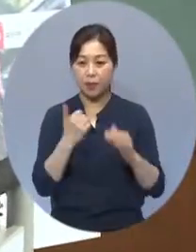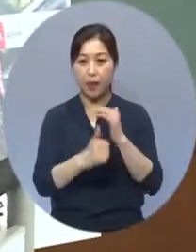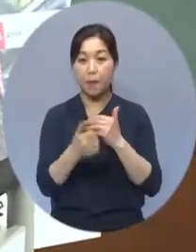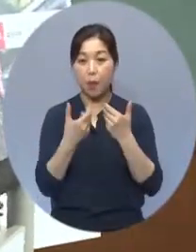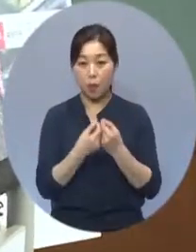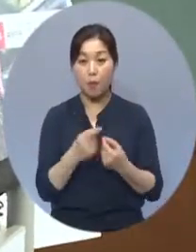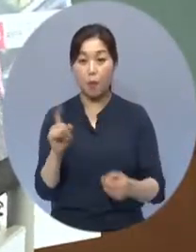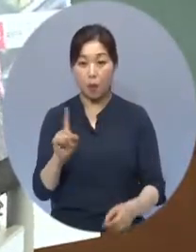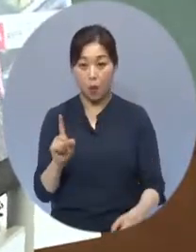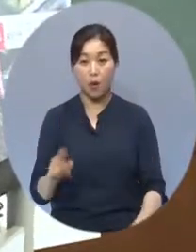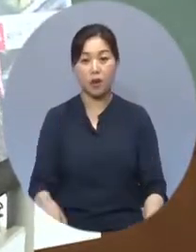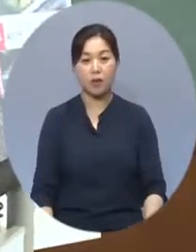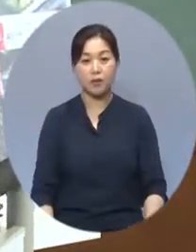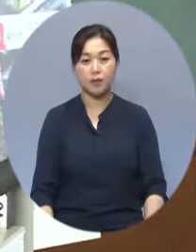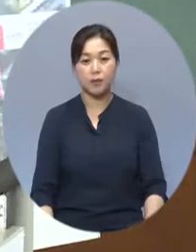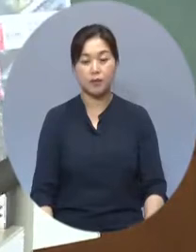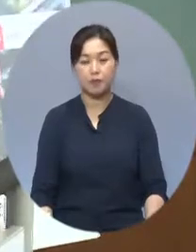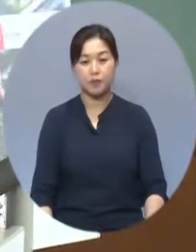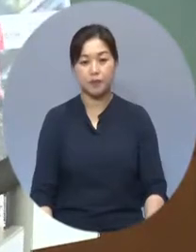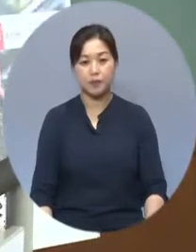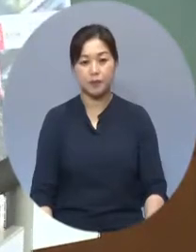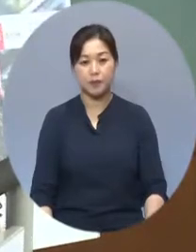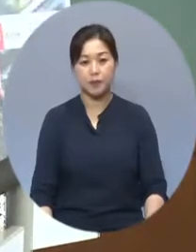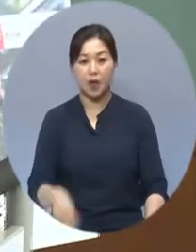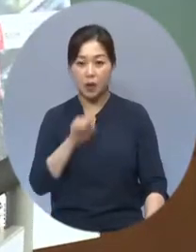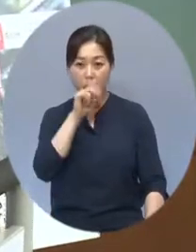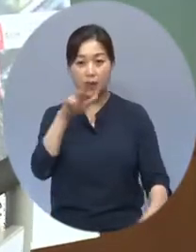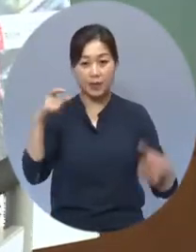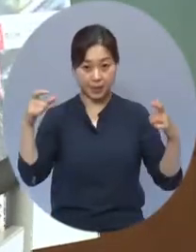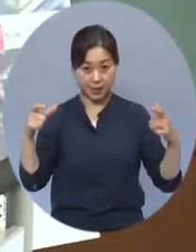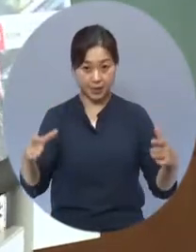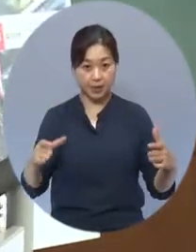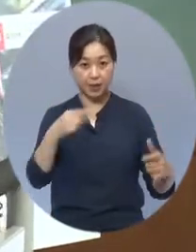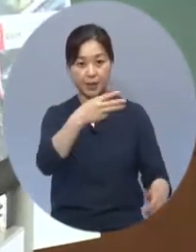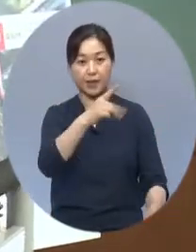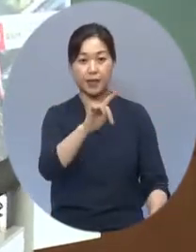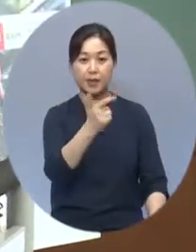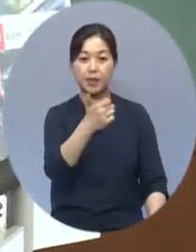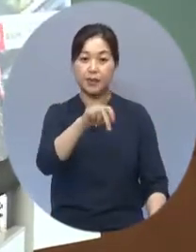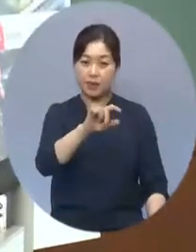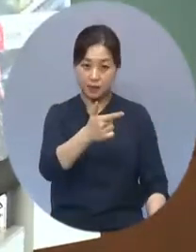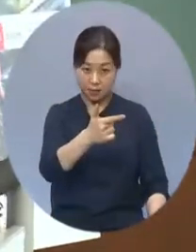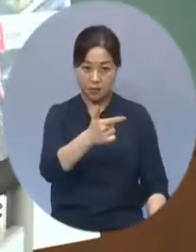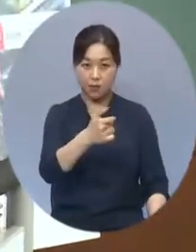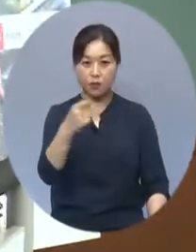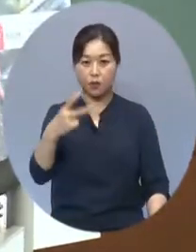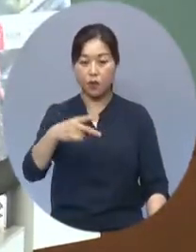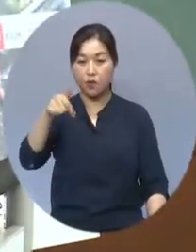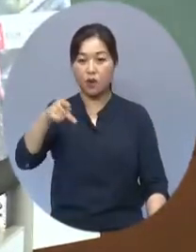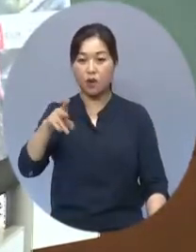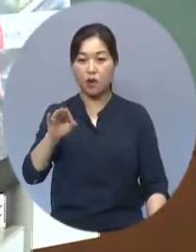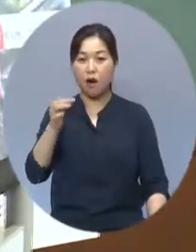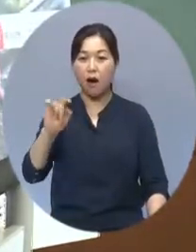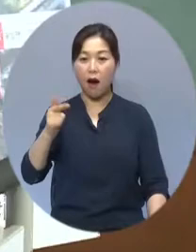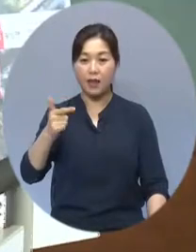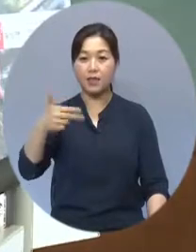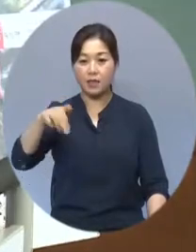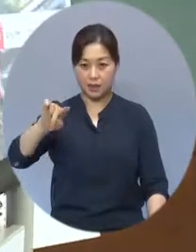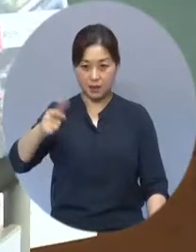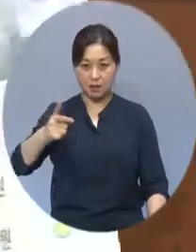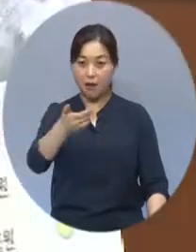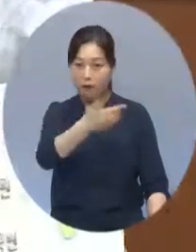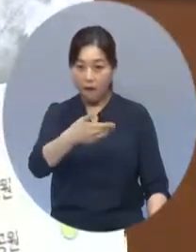드리면 우리 용인에는 이제 탄천과 경안천이 있는데 대표적인 그